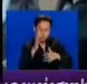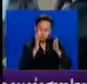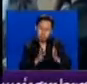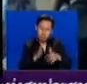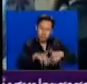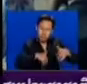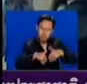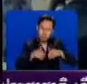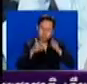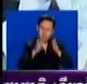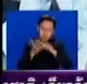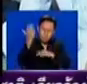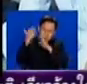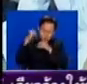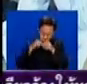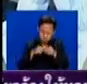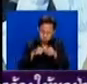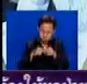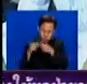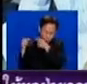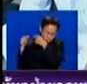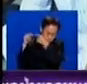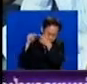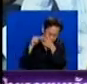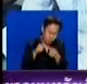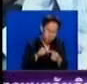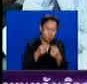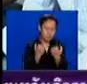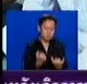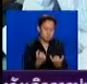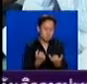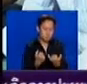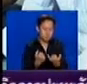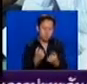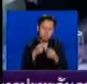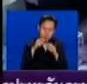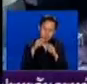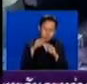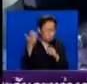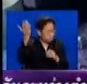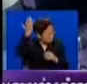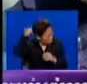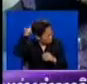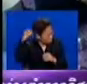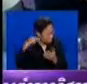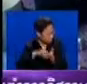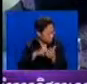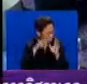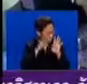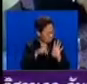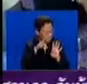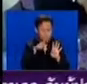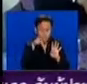คือช่วงก่อนประวัติศาสตร์เรื่อยมาจนถึงยุคประวัติศาสตร์โดยช่วงก่อนประวัติศาสตร์นั้นมีอายุประมาณ 4,000